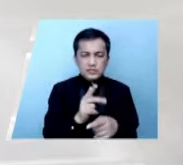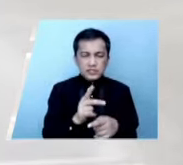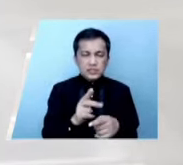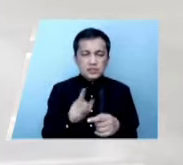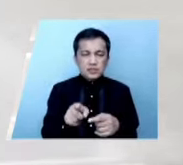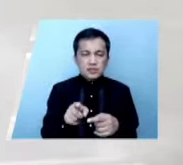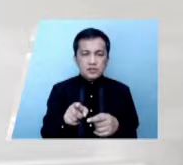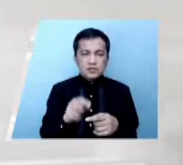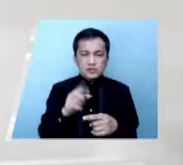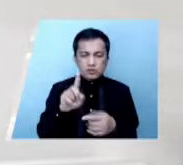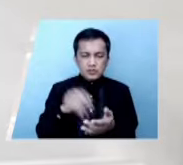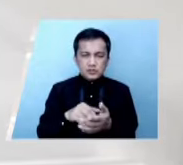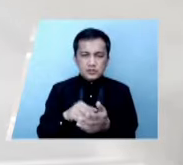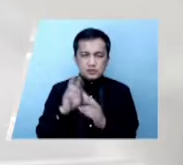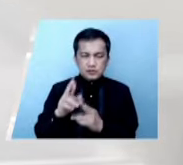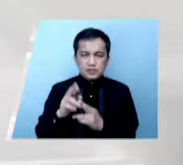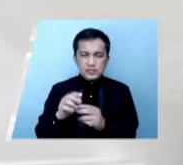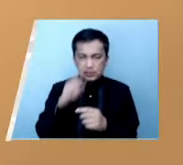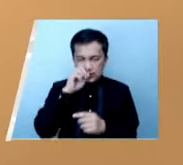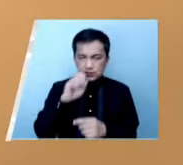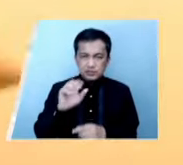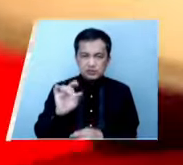edad 18 pataas.